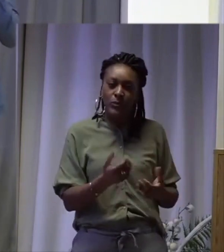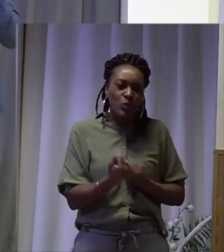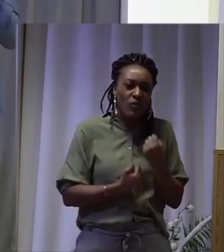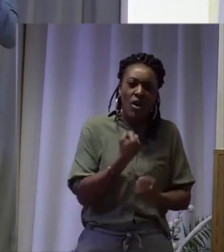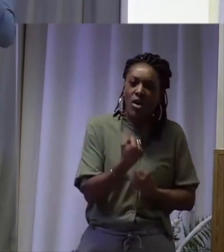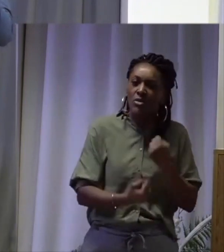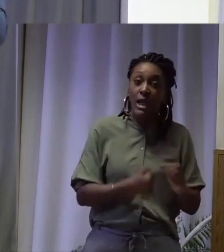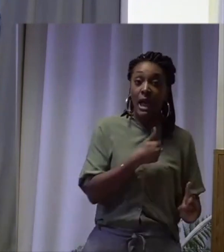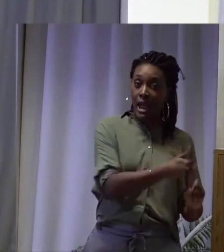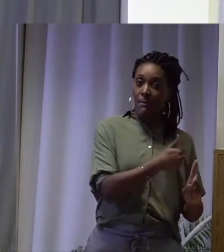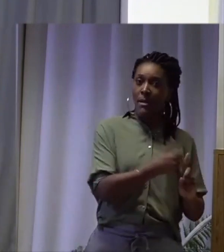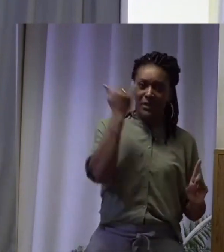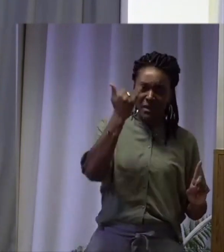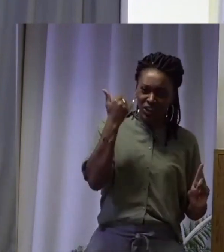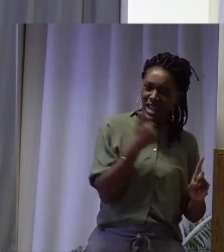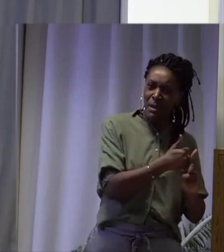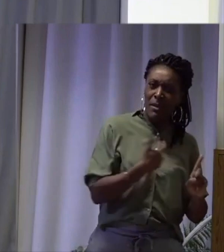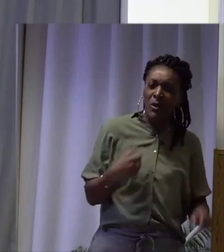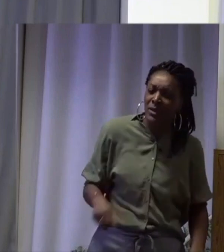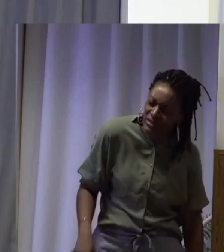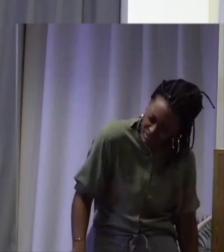première, devait être emprisonnée